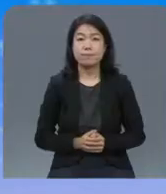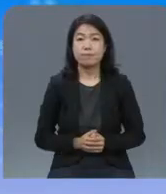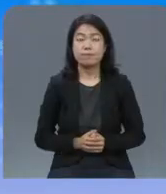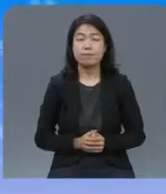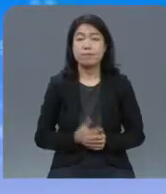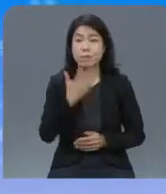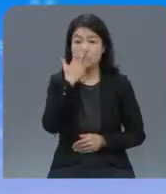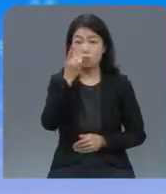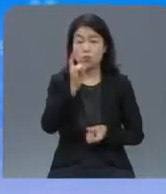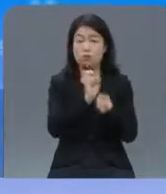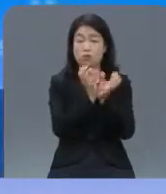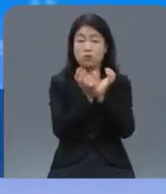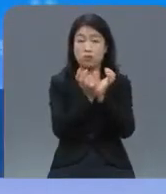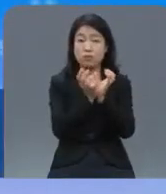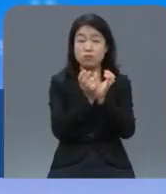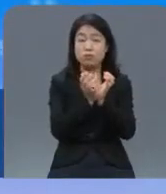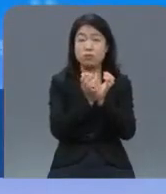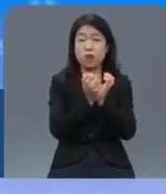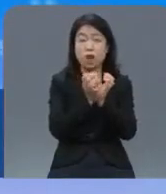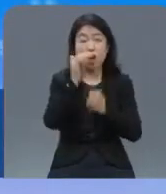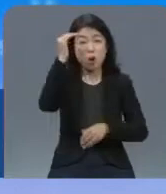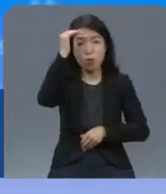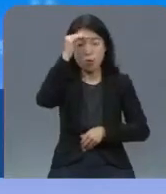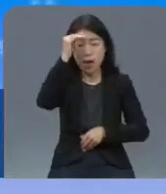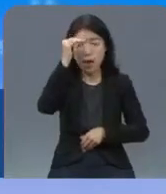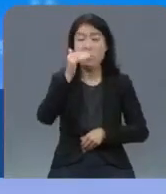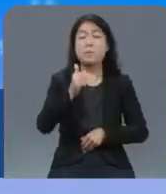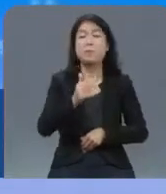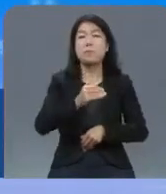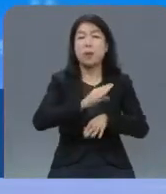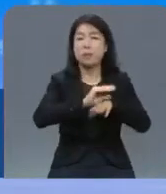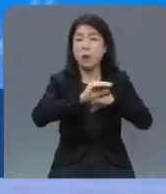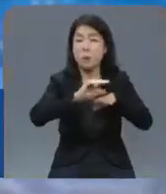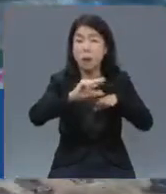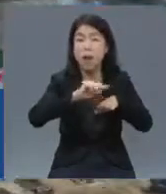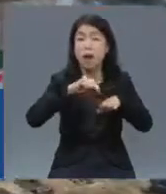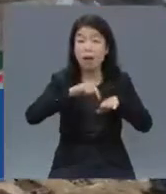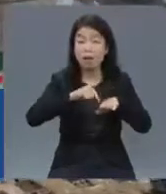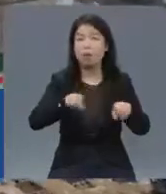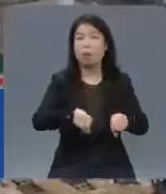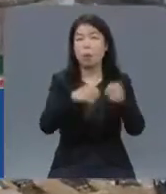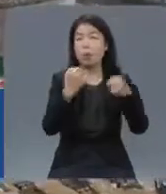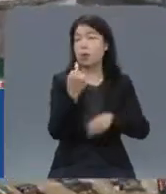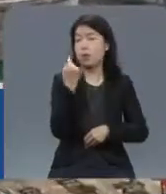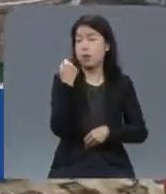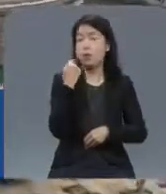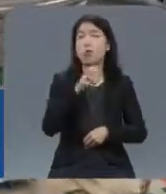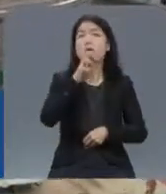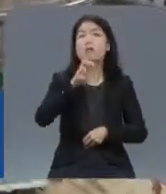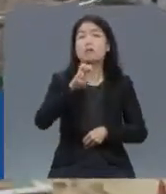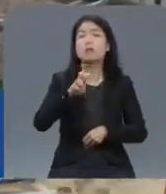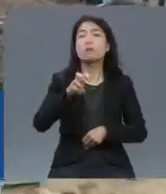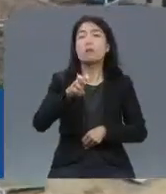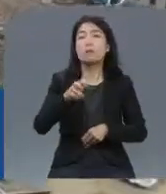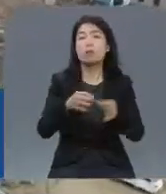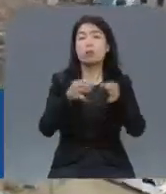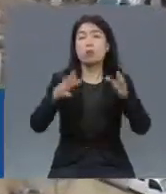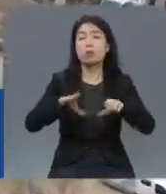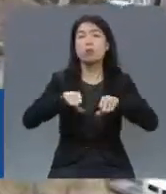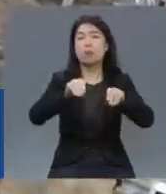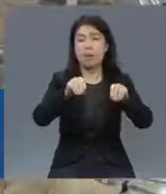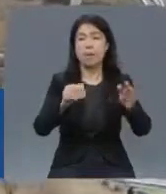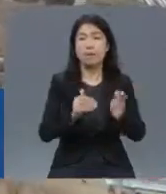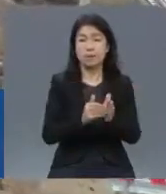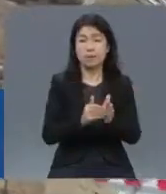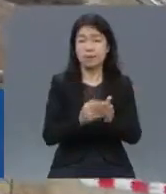술 1000만 곳과 정원의 관람용 수용 경전 철인 스카이 큐브가 고장으로 어제 30여분 동안 운행이 중단됐습니다